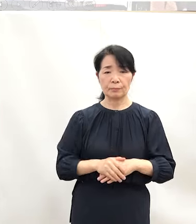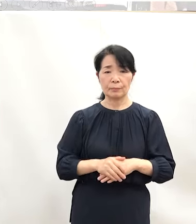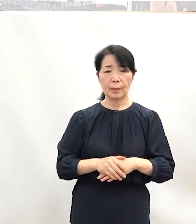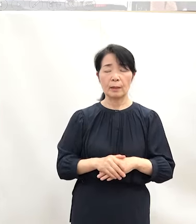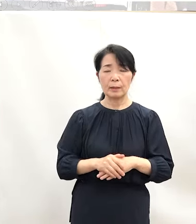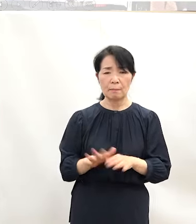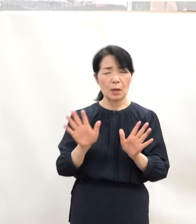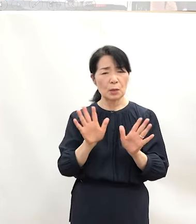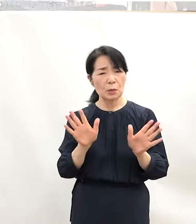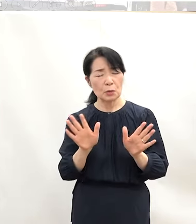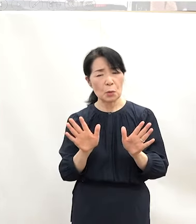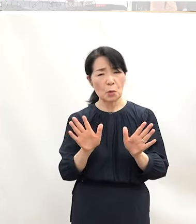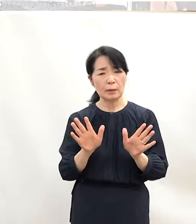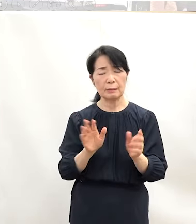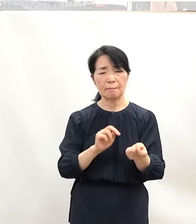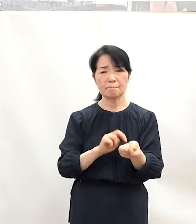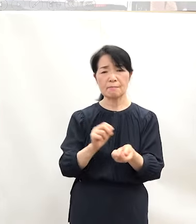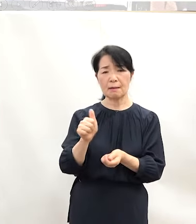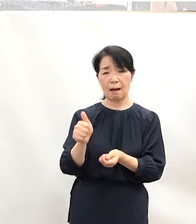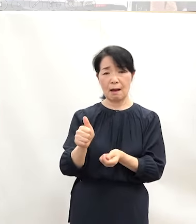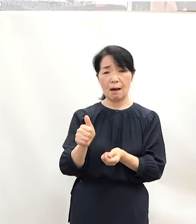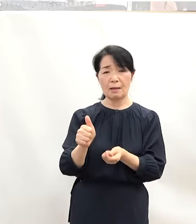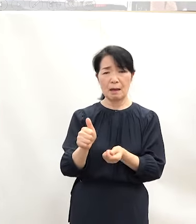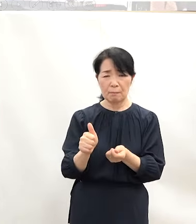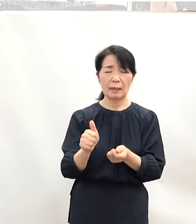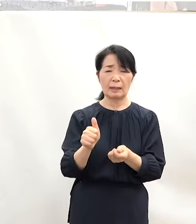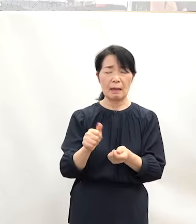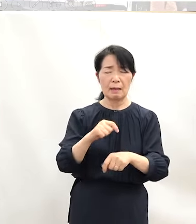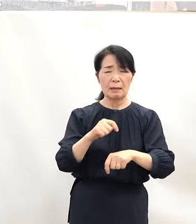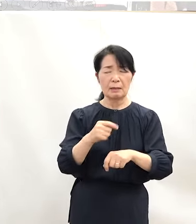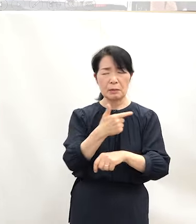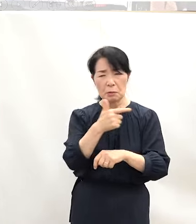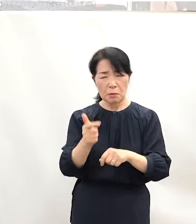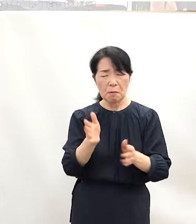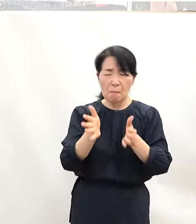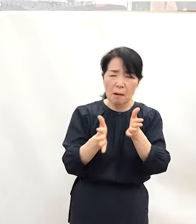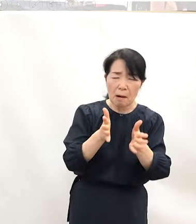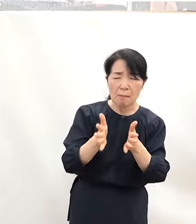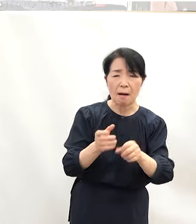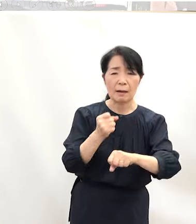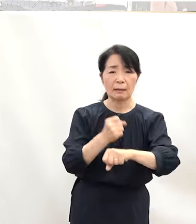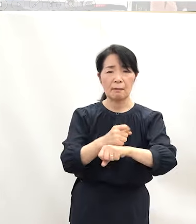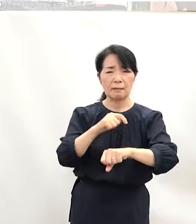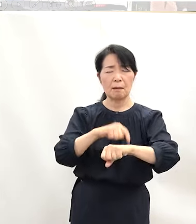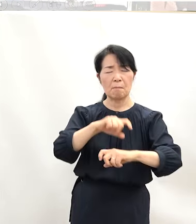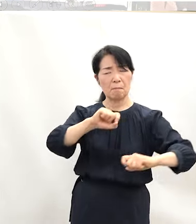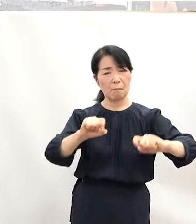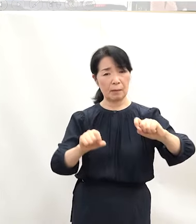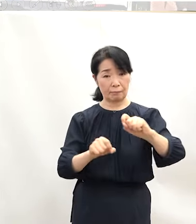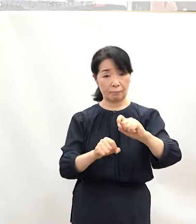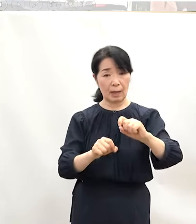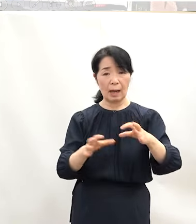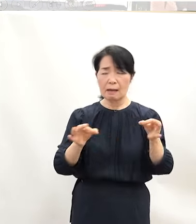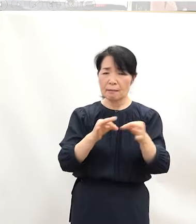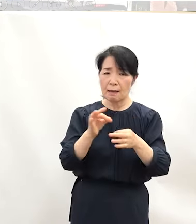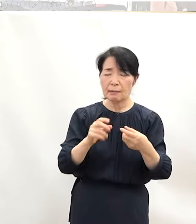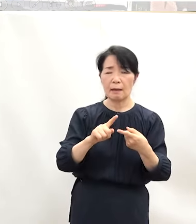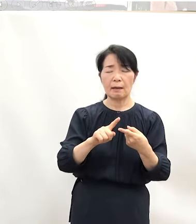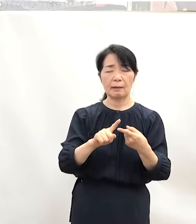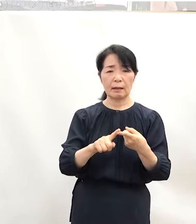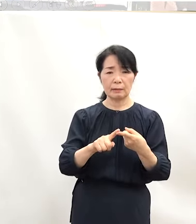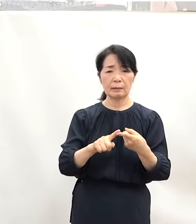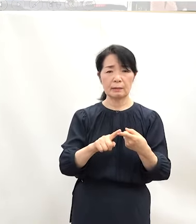手間がかかります。やっぱりお子さん扱いますんでね。それで、まあ、経済的な面で言えば1件あたりの時間